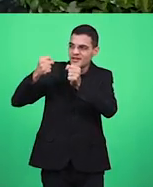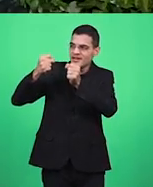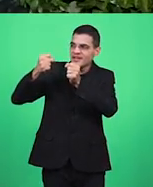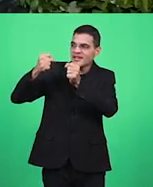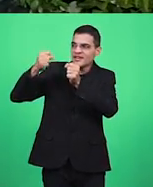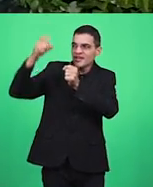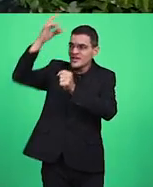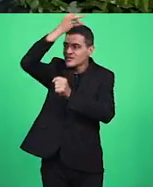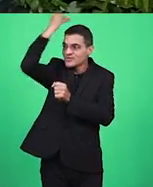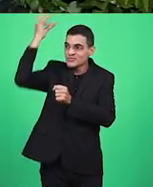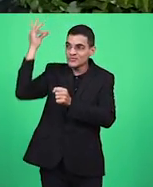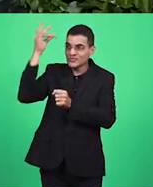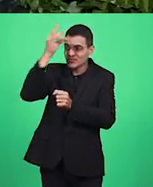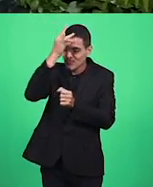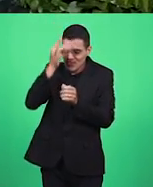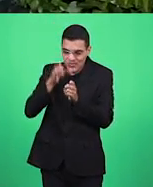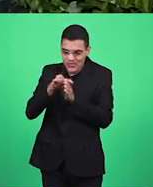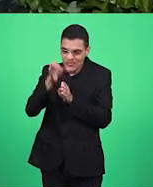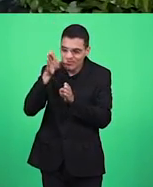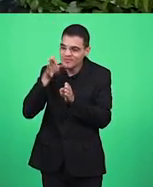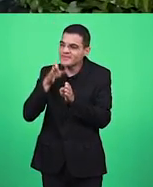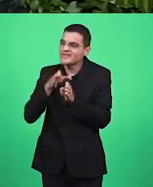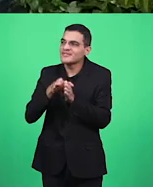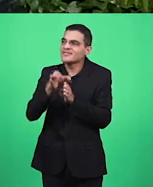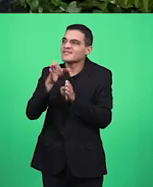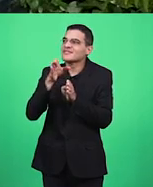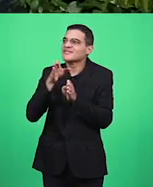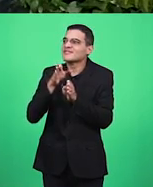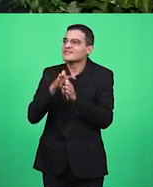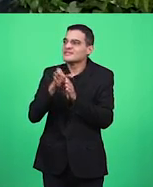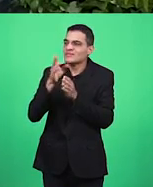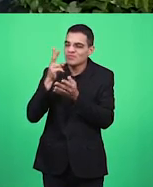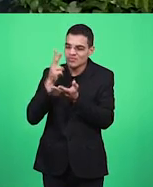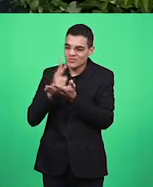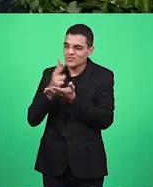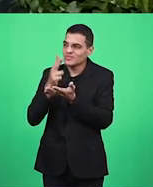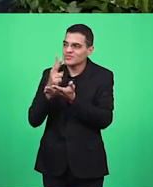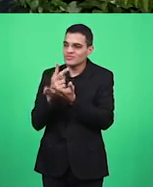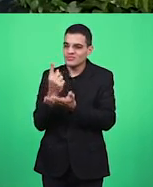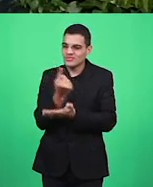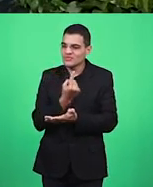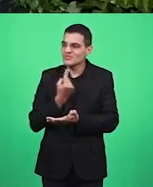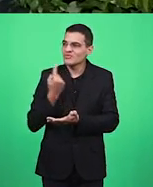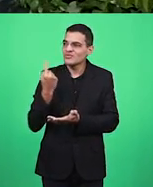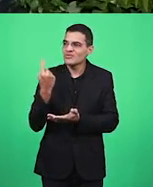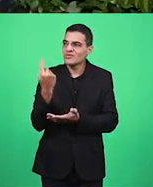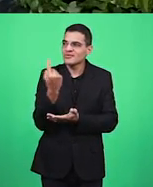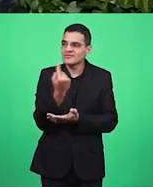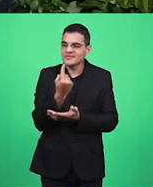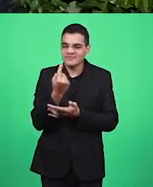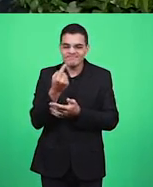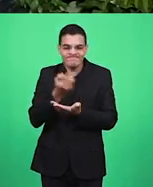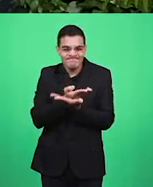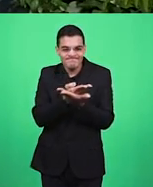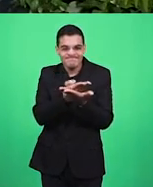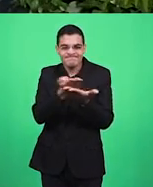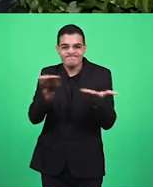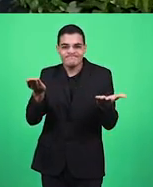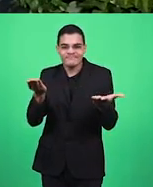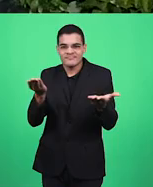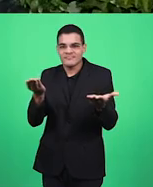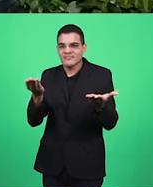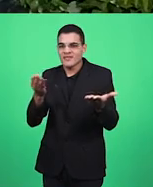сила, утешение и общение вечное Святого Духа Божьего, да будут со всеми